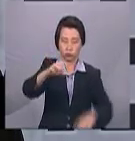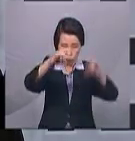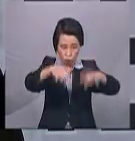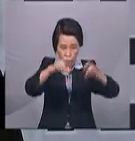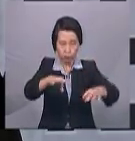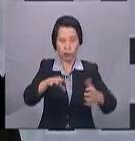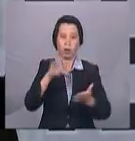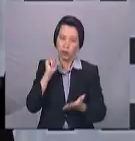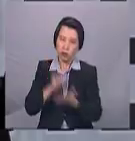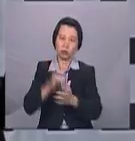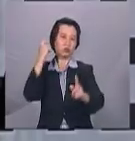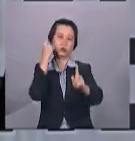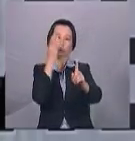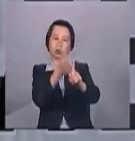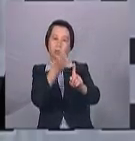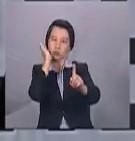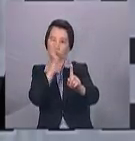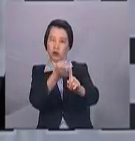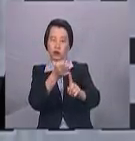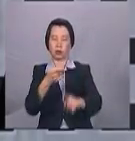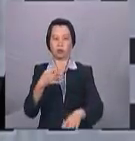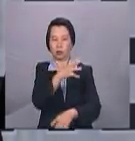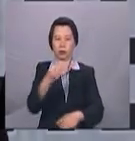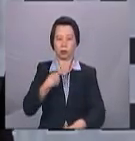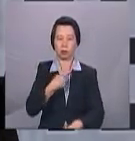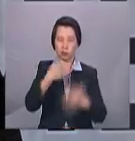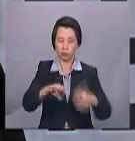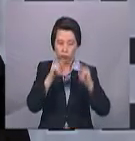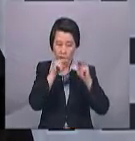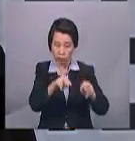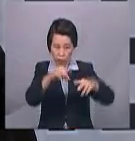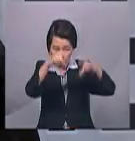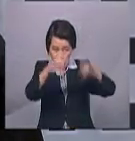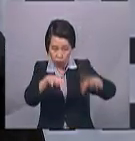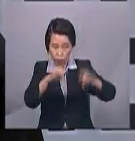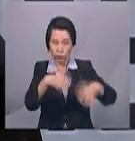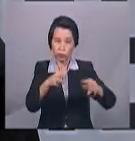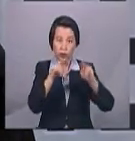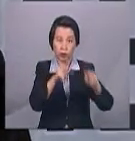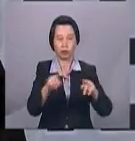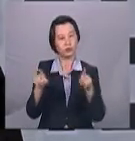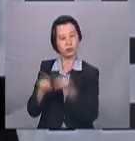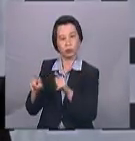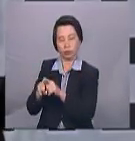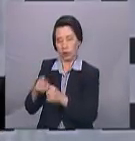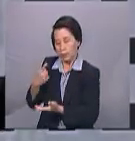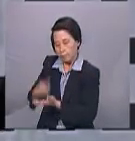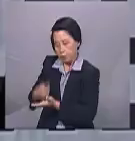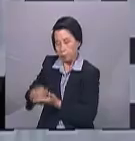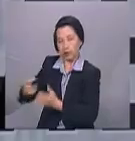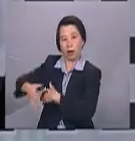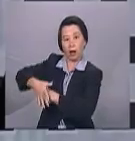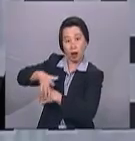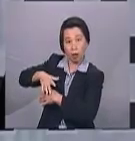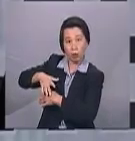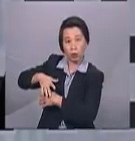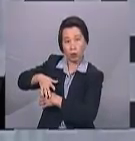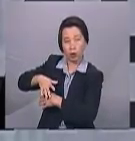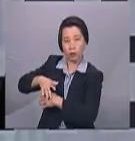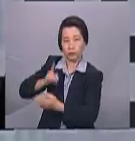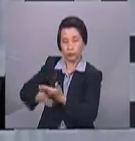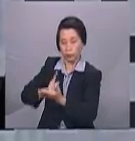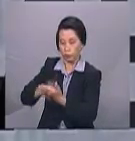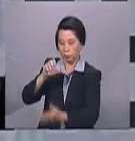kita. Dan kita juga telah melihat pada ujian yang sebagaimana kita bincangkan awal lagi, iaitu ujian